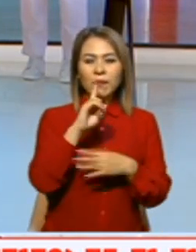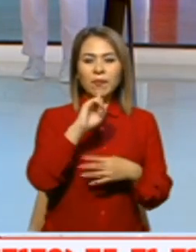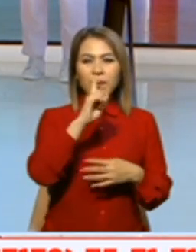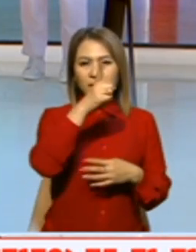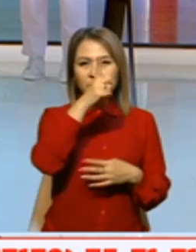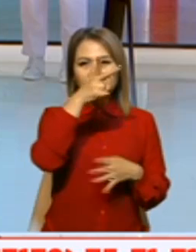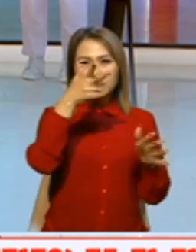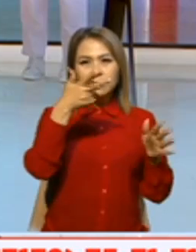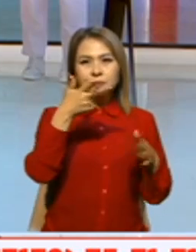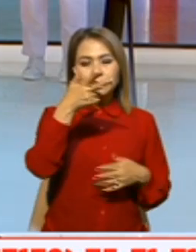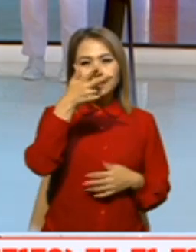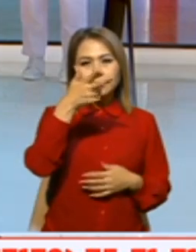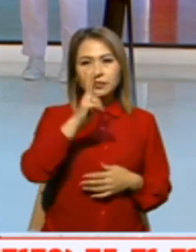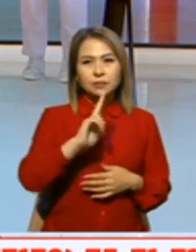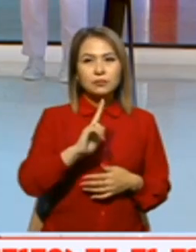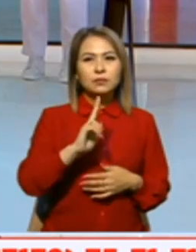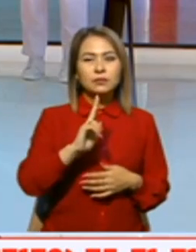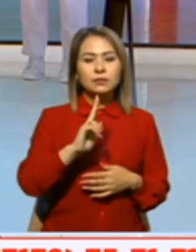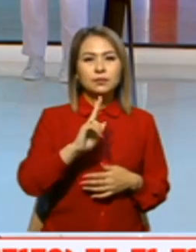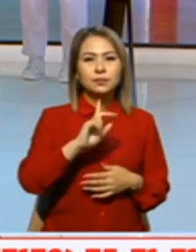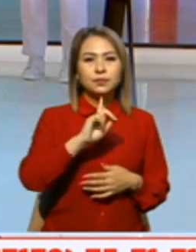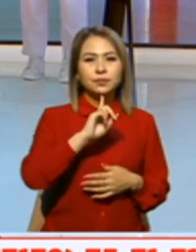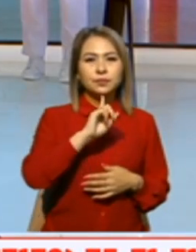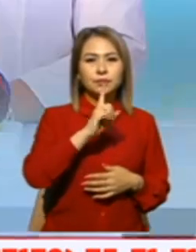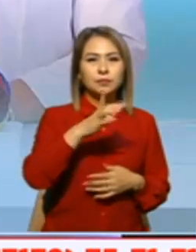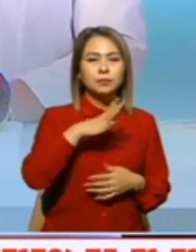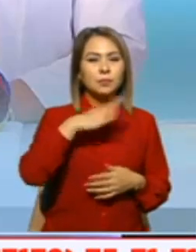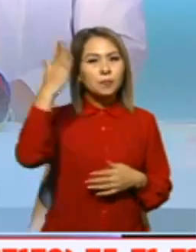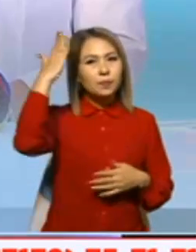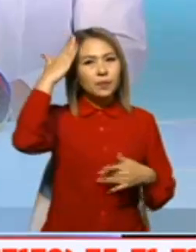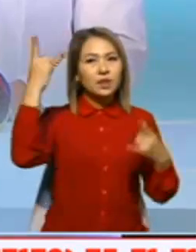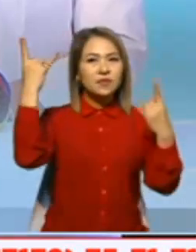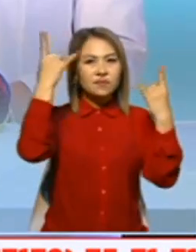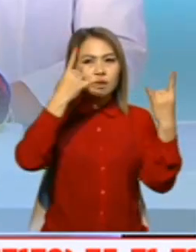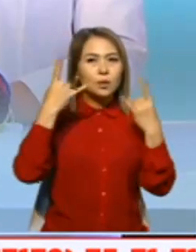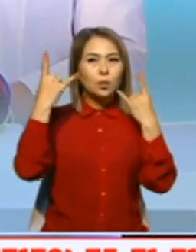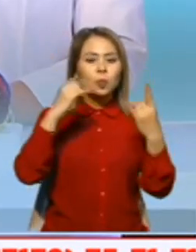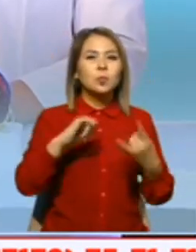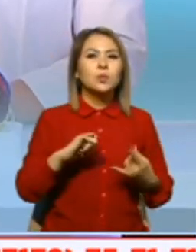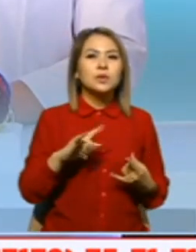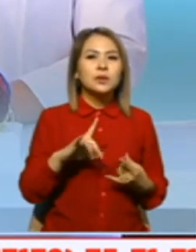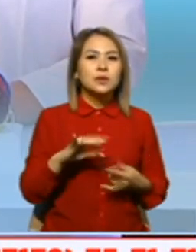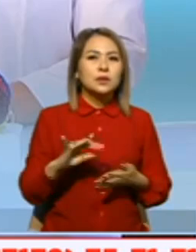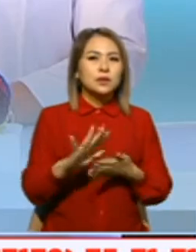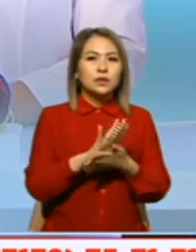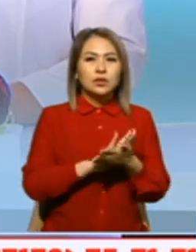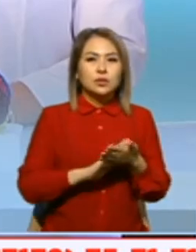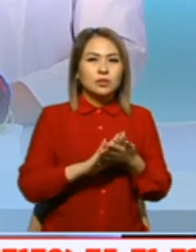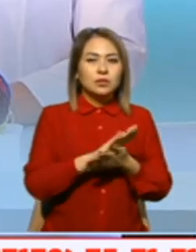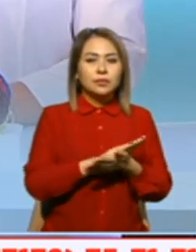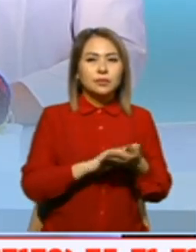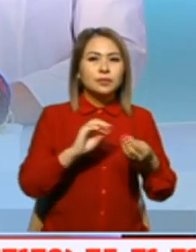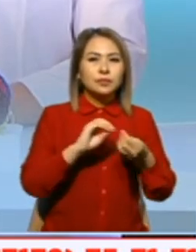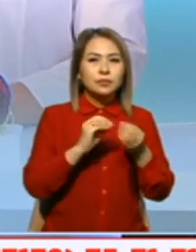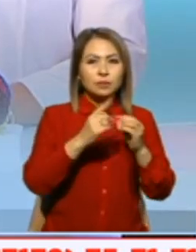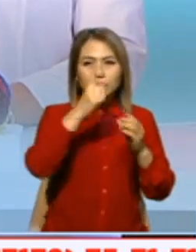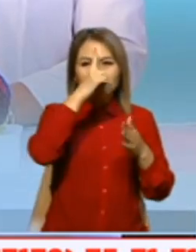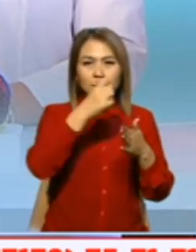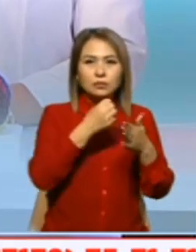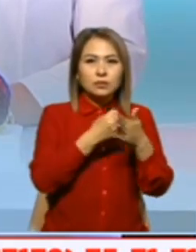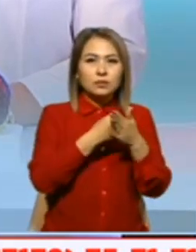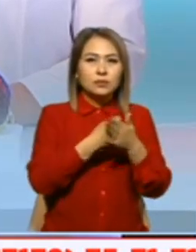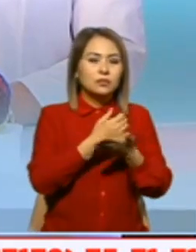айда. Туылған кезде балам басын түсірдім. Неге? УЗИ-ға. Онда ешқандай не жоқ, телефон давление жоқ деген,